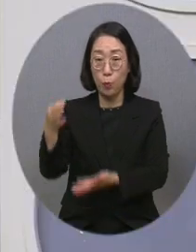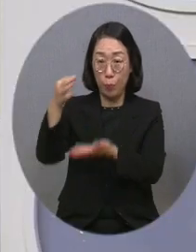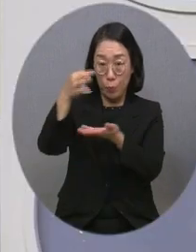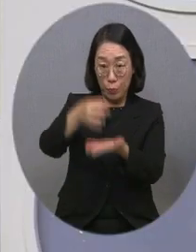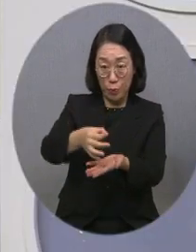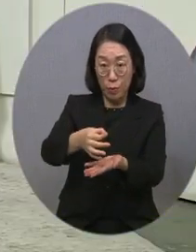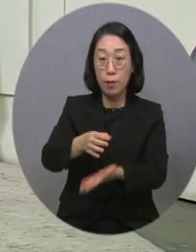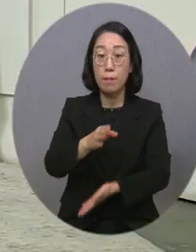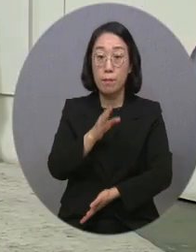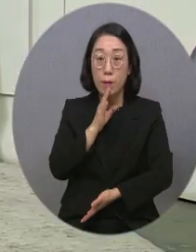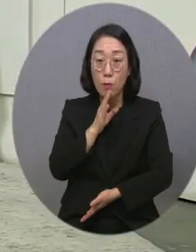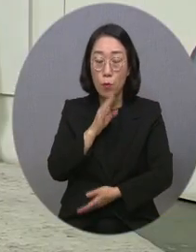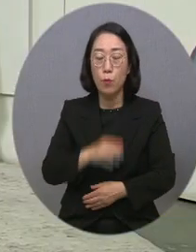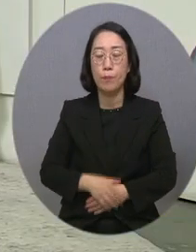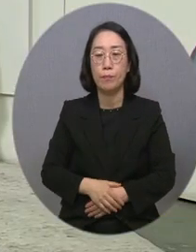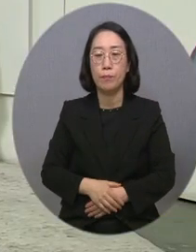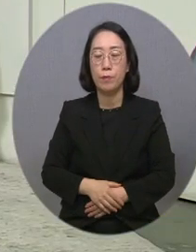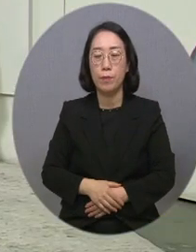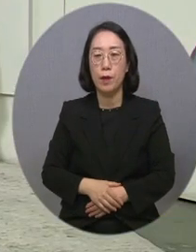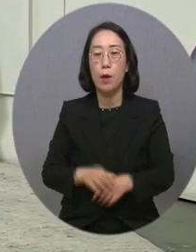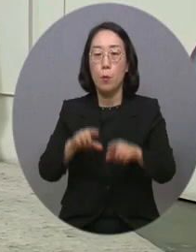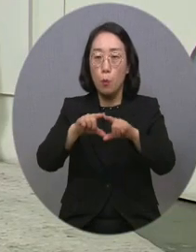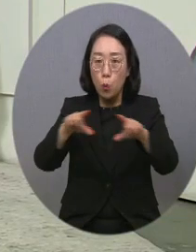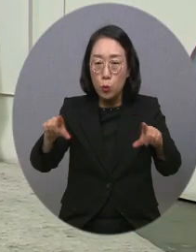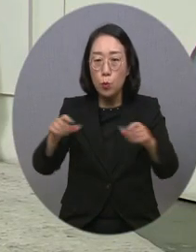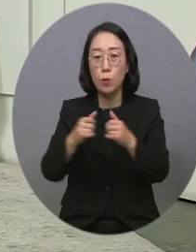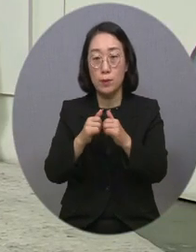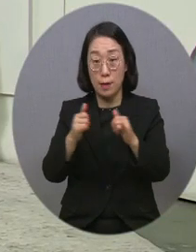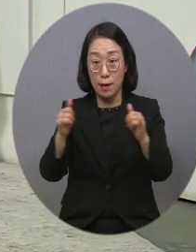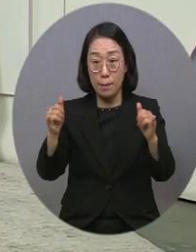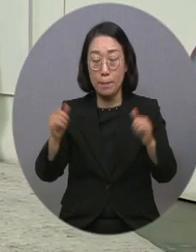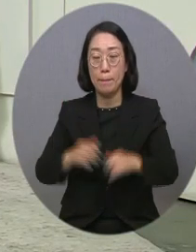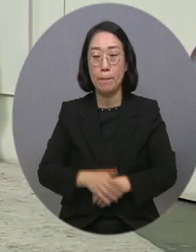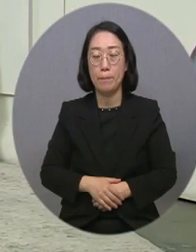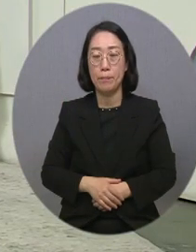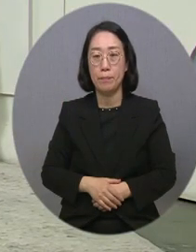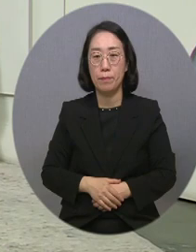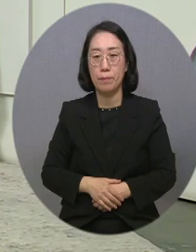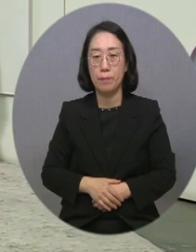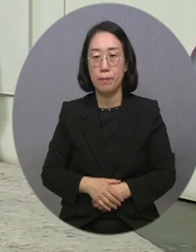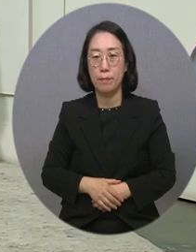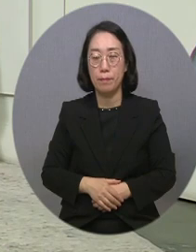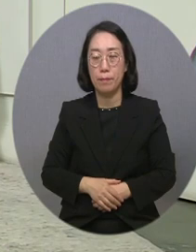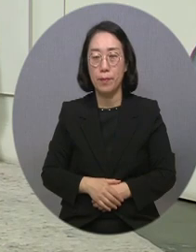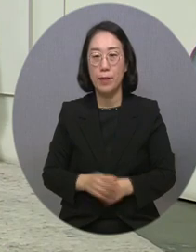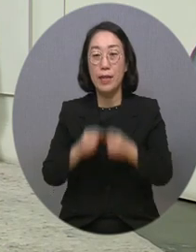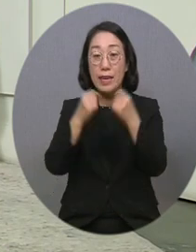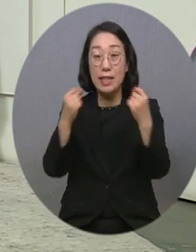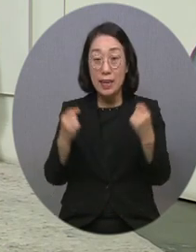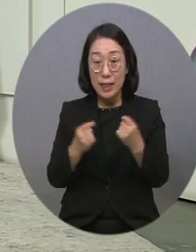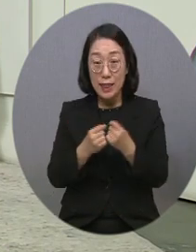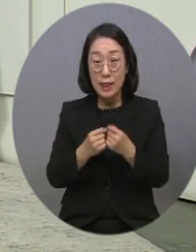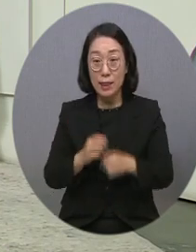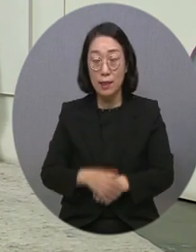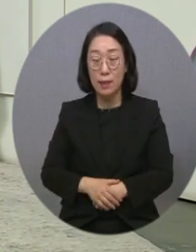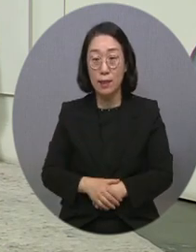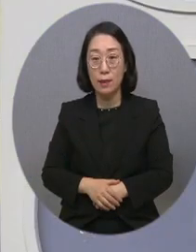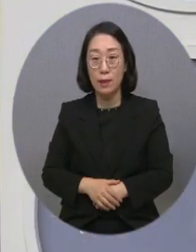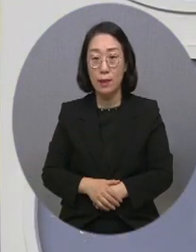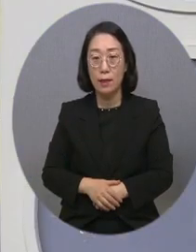보면 되겠고 예. 이제 일반 시민들의 경우에는 대개 한 개인이 한 1억 정도